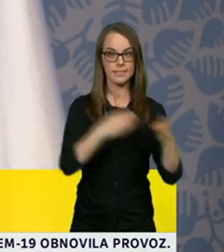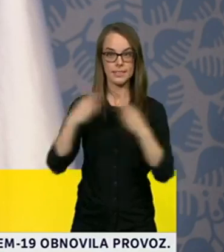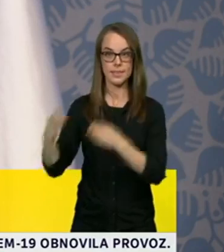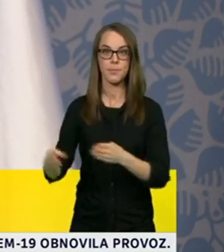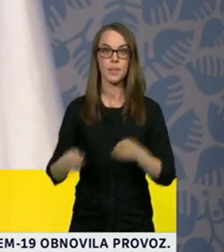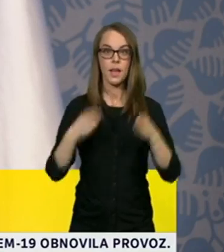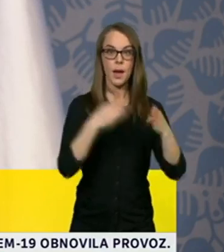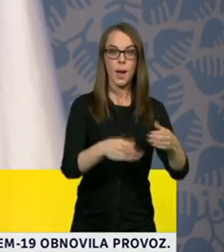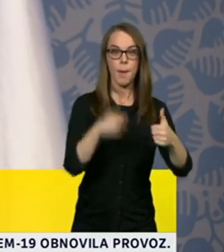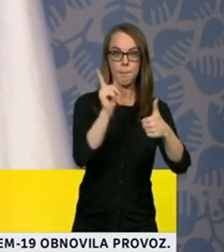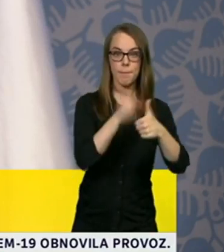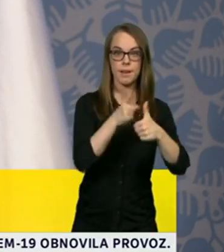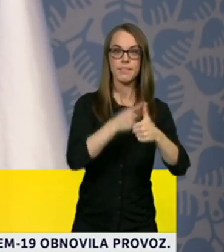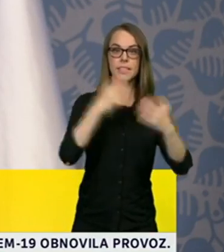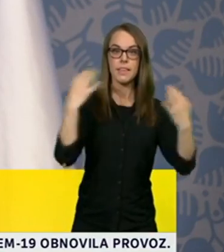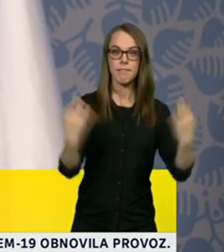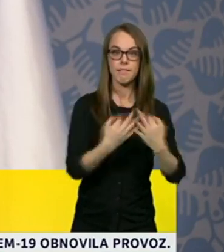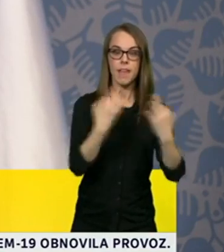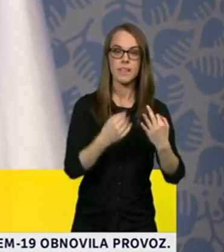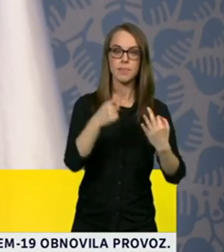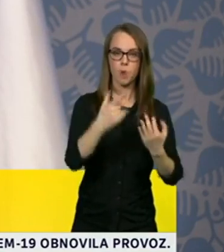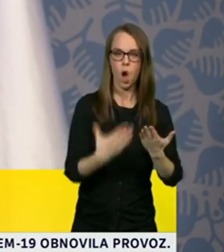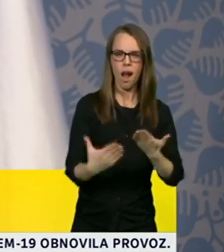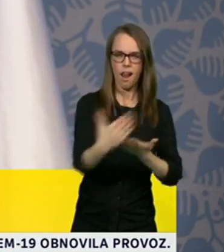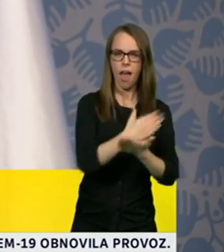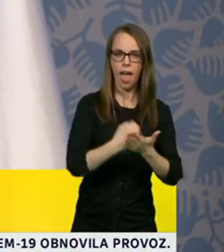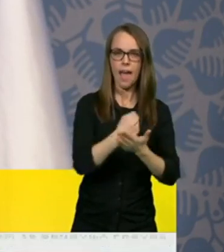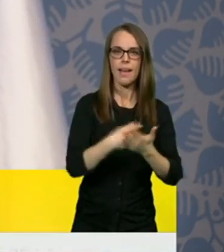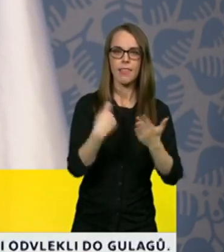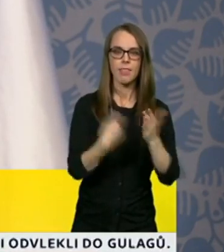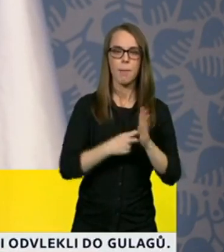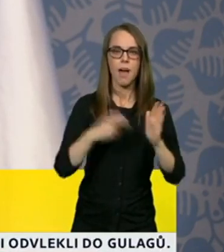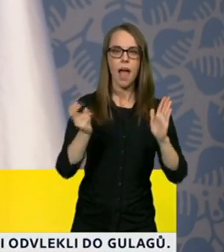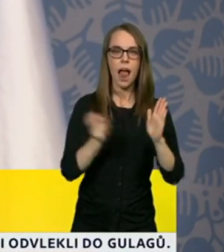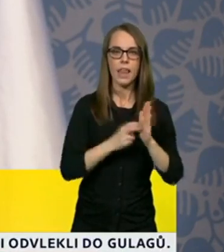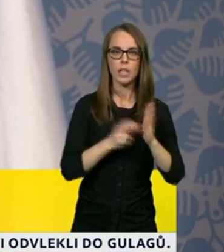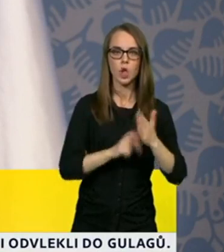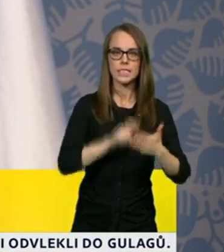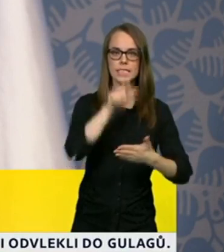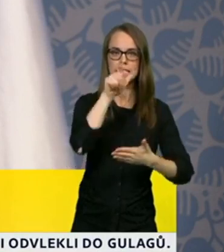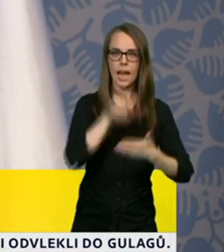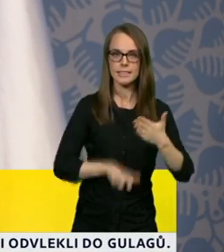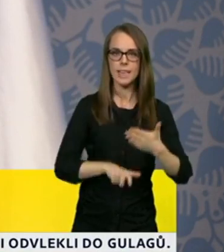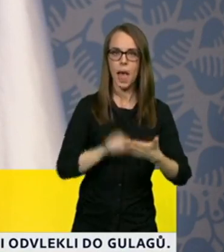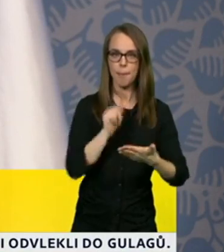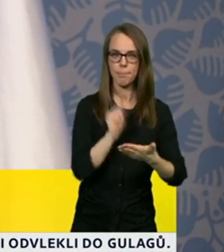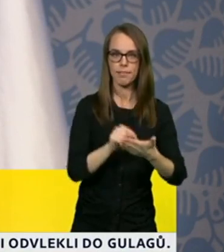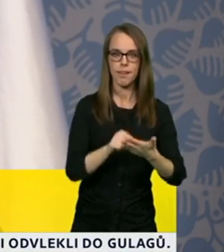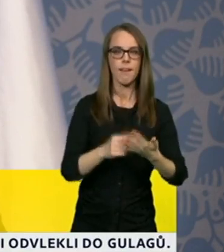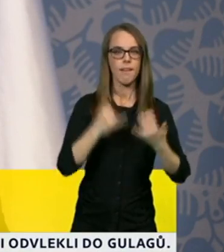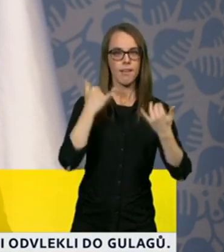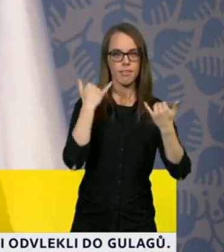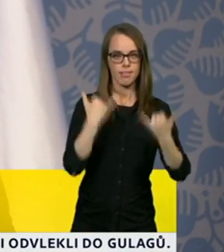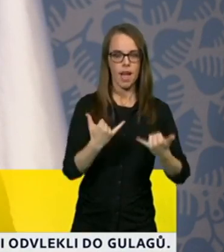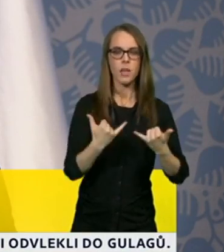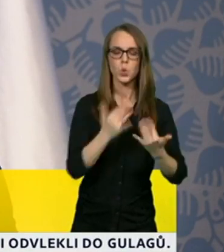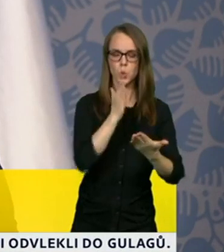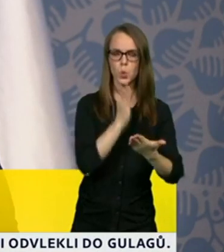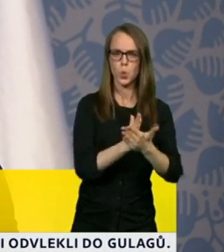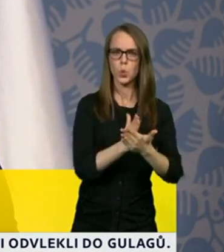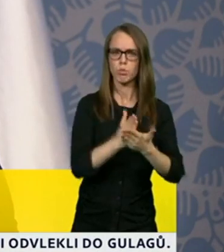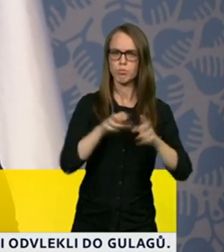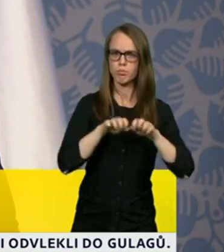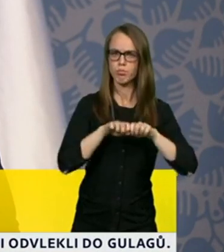elektronickou preskripci léků, kdy doposud vlastně veškeré léky, standardní léky, jsou již předpisovány na elektronický